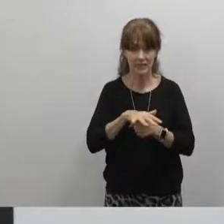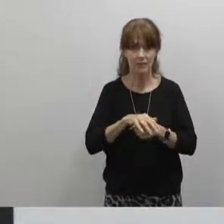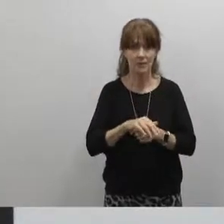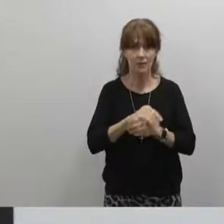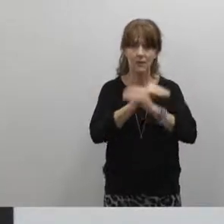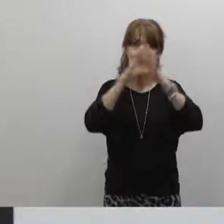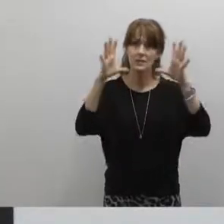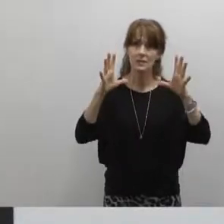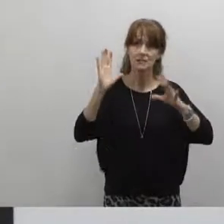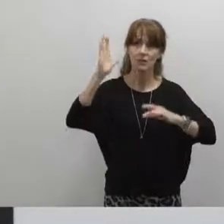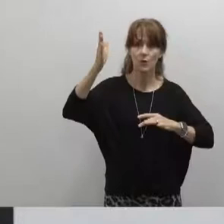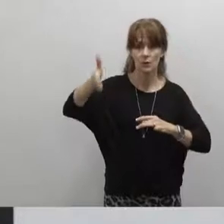cả chạm sao tam electronic